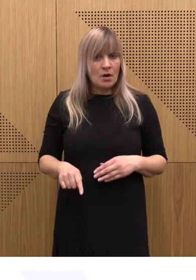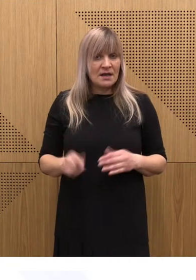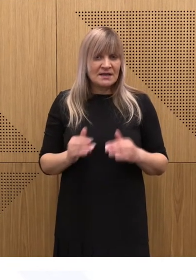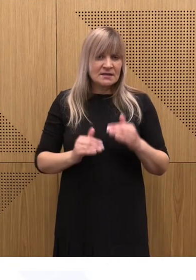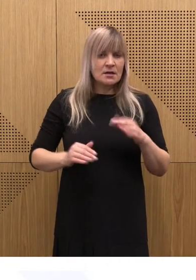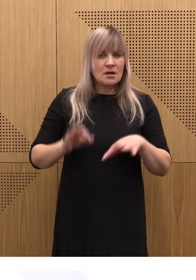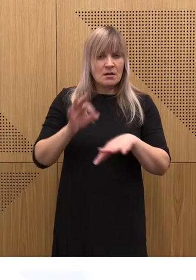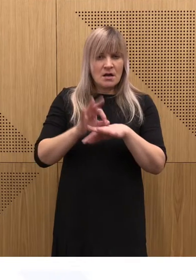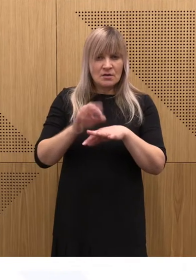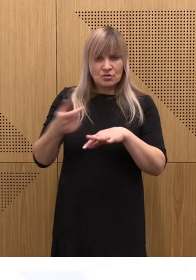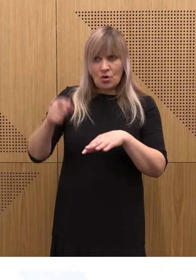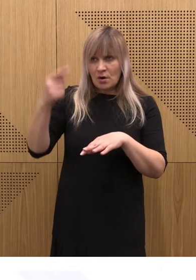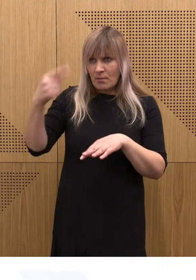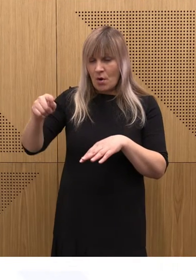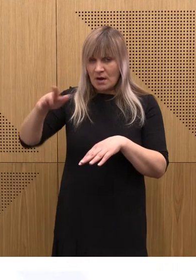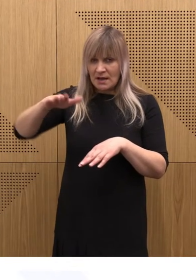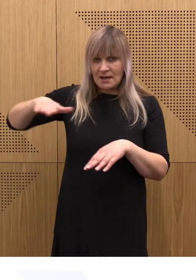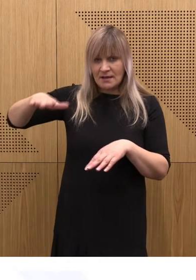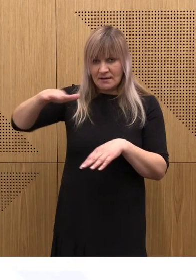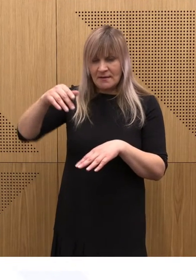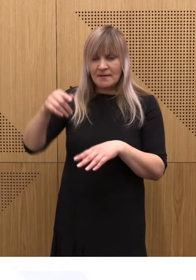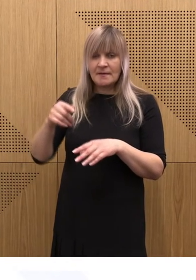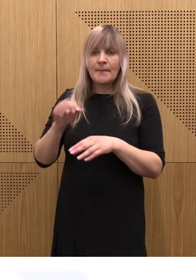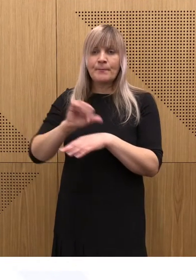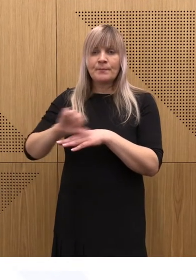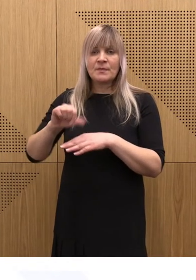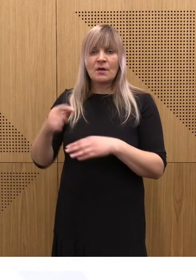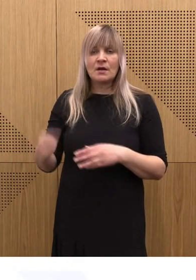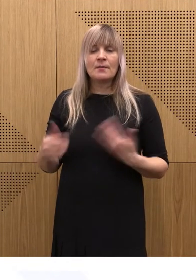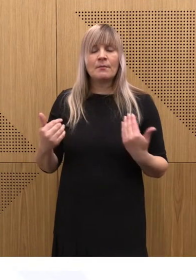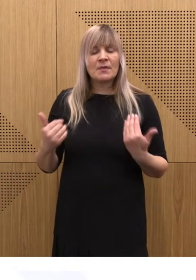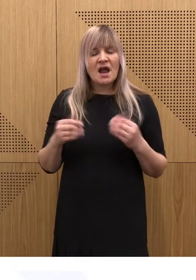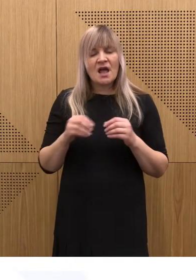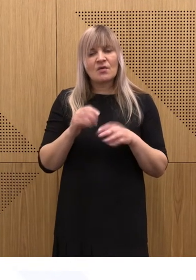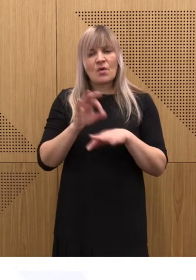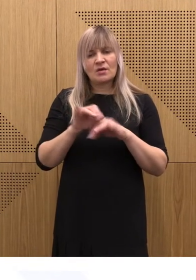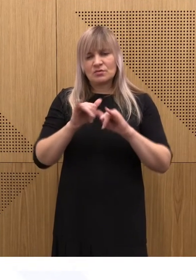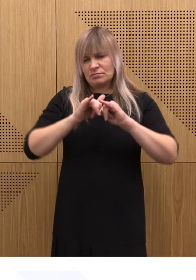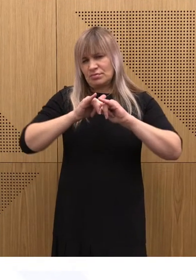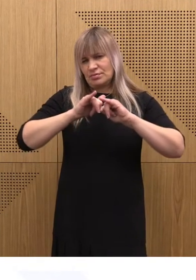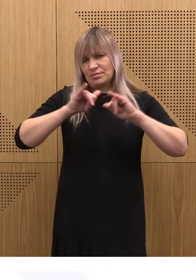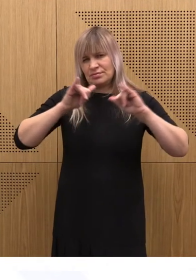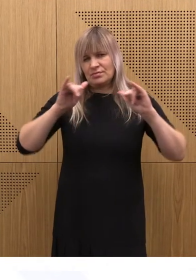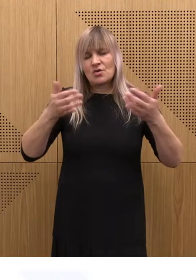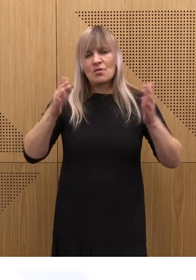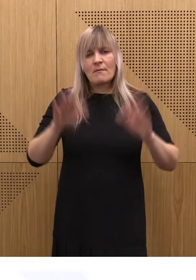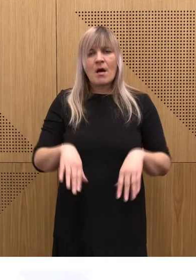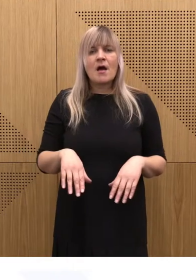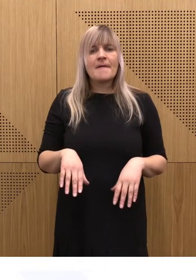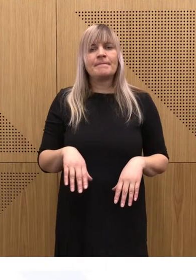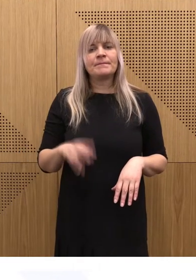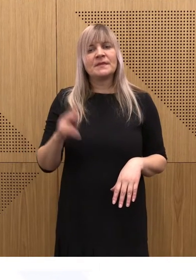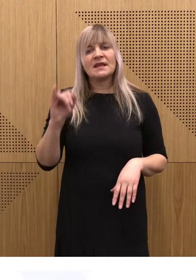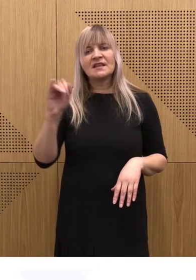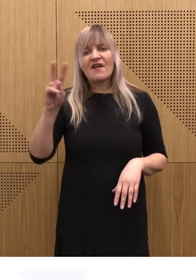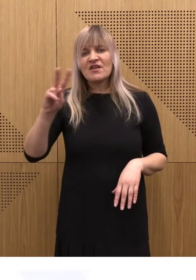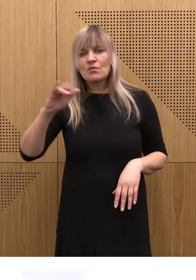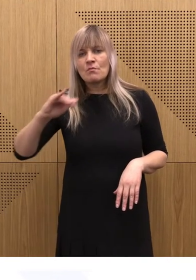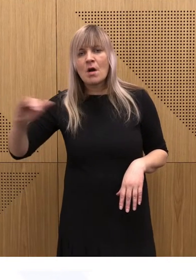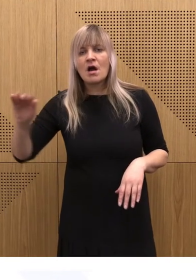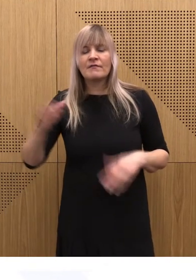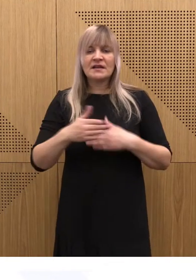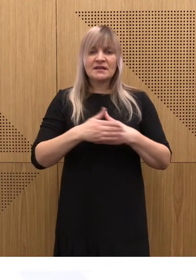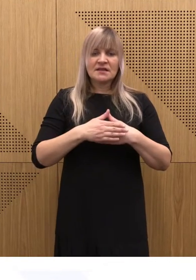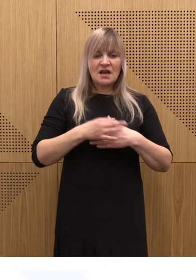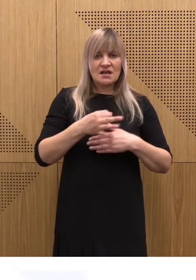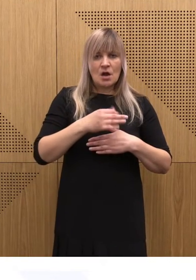kõrgema nakatusega regioonides, siis praegu ta on nii laialt laiali läinud ja üldiselt ka need teised, mis jäävad nüüd Ida-Virumast või